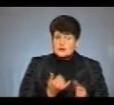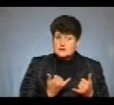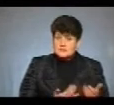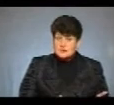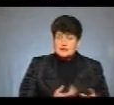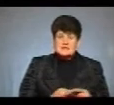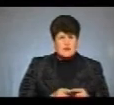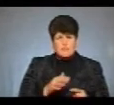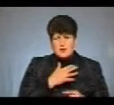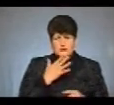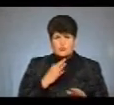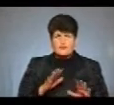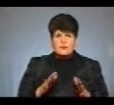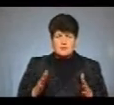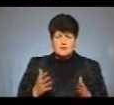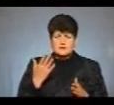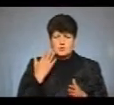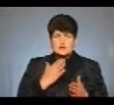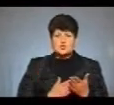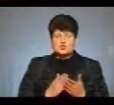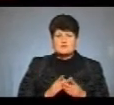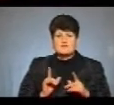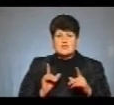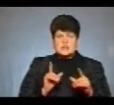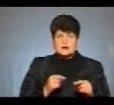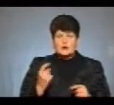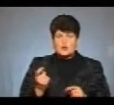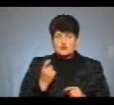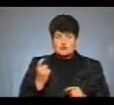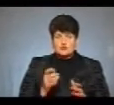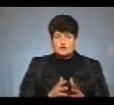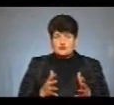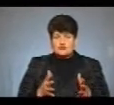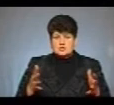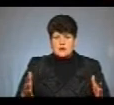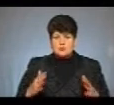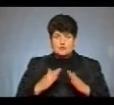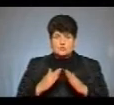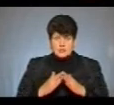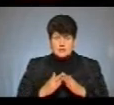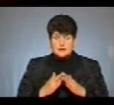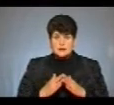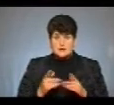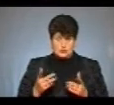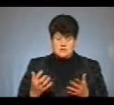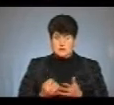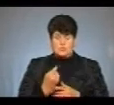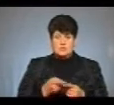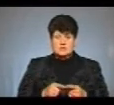це в багатьох випадках, коли служба виїжджала, господарі розширяють будинки, будують, і от виходять такі речі.